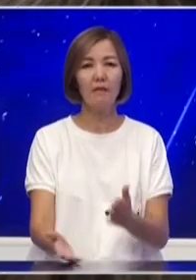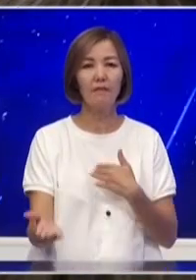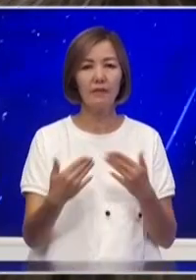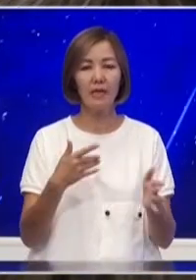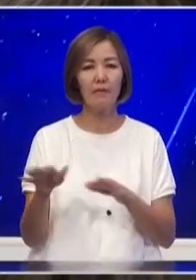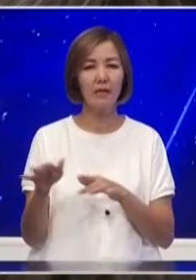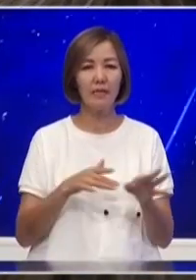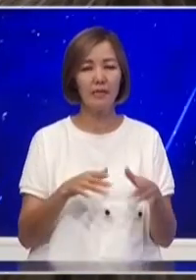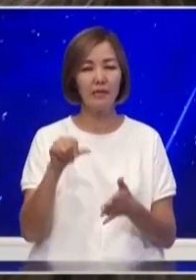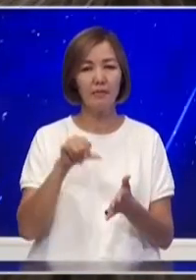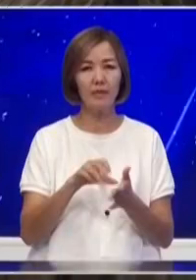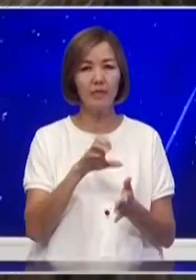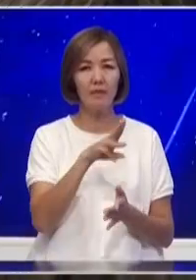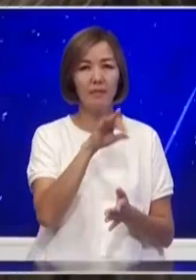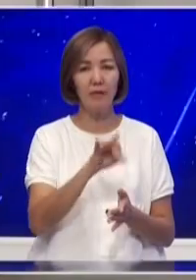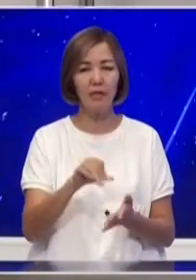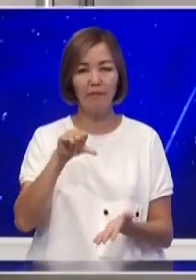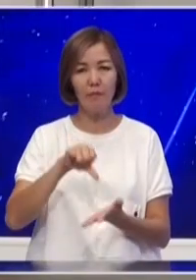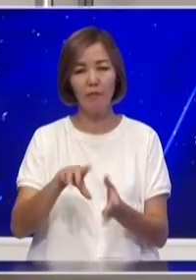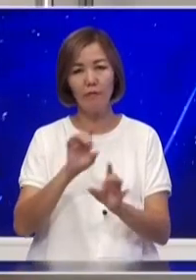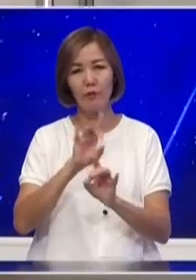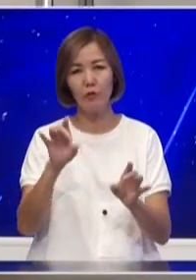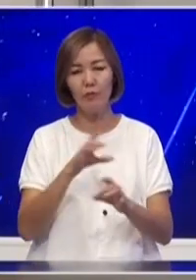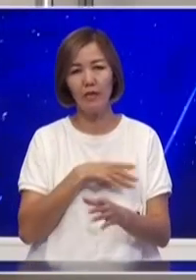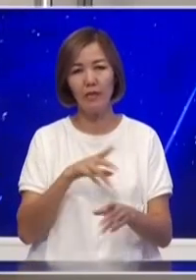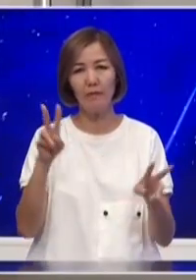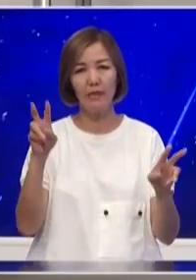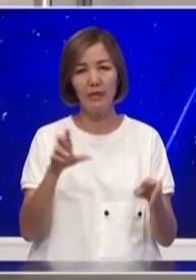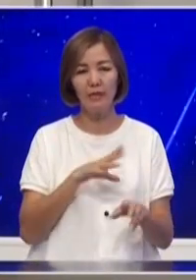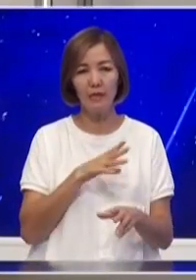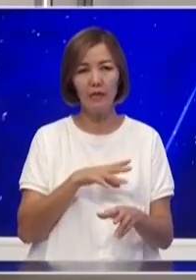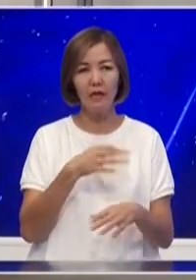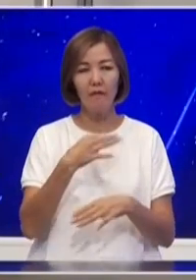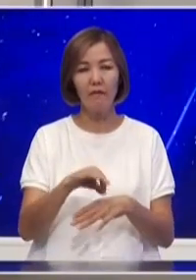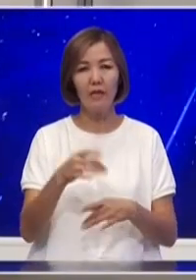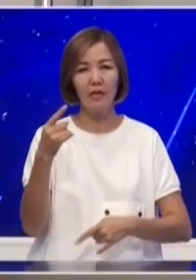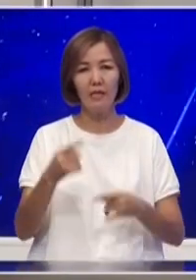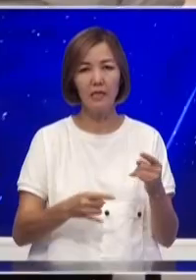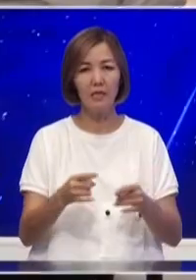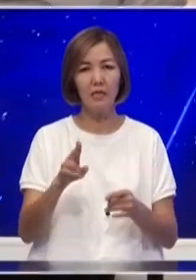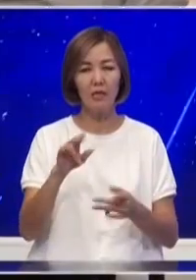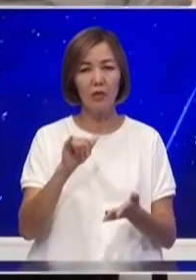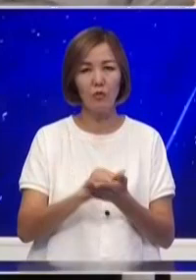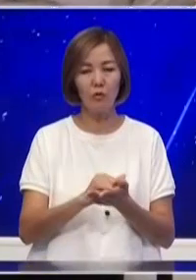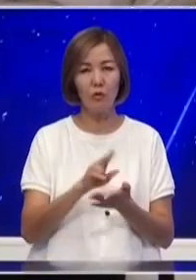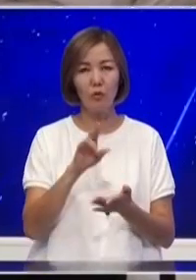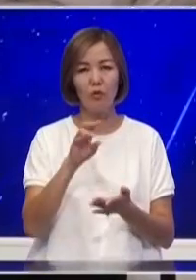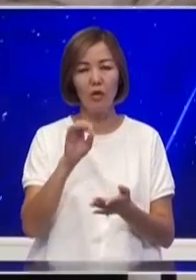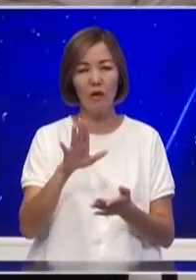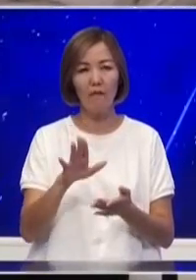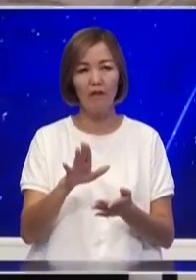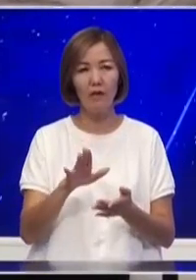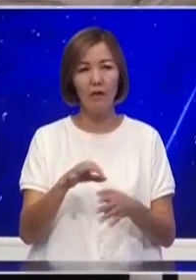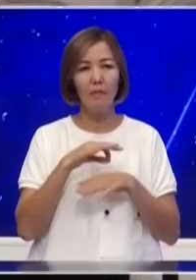Взаимодействие с представителями СМИ и публичное выступление. Под таким названием в филиале телеканала ЖТСУ, расположенном в городе Конаев,